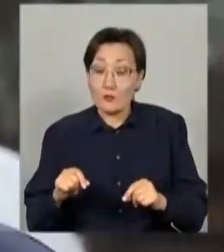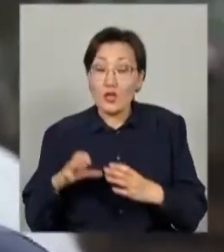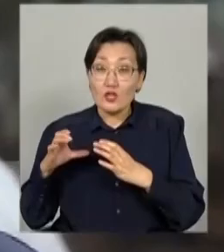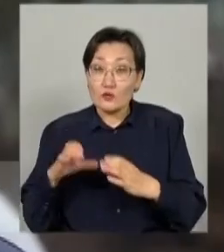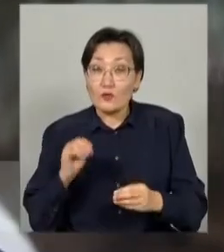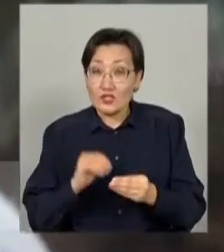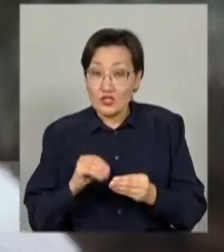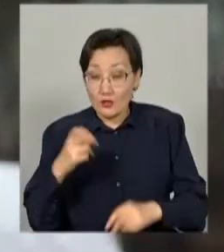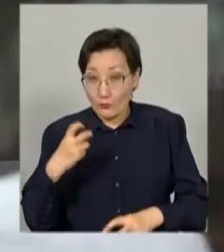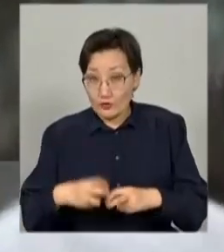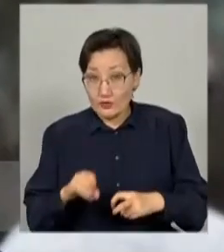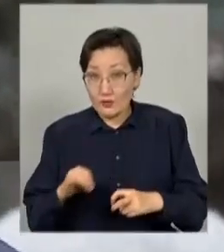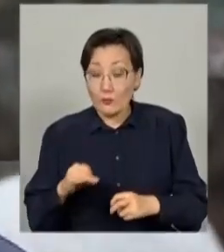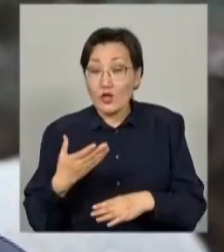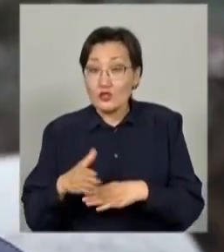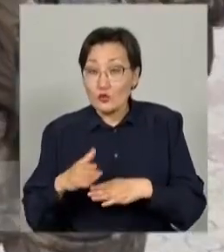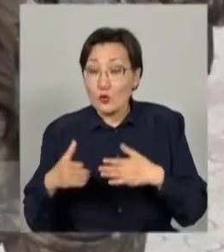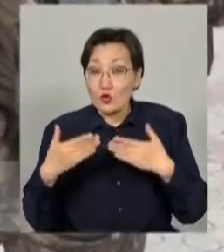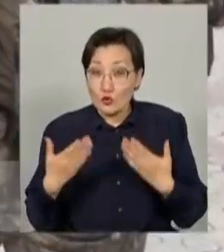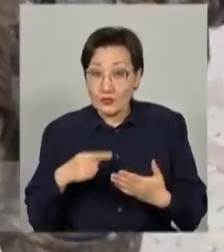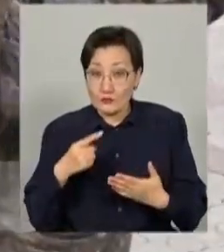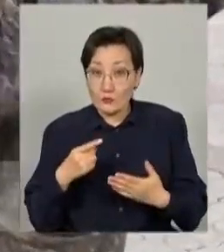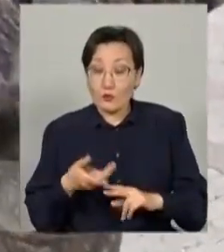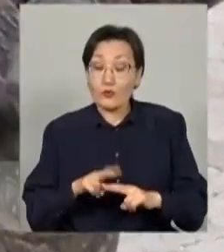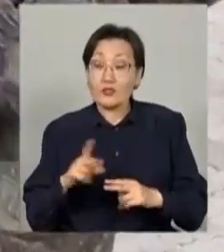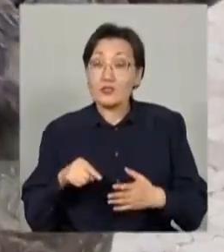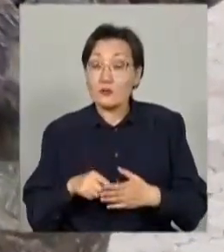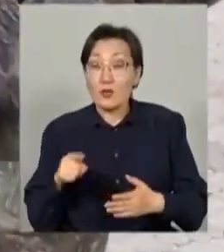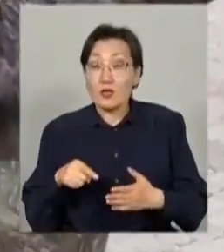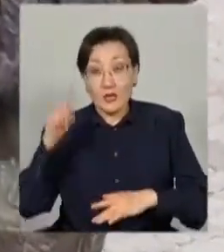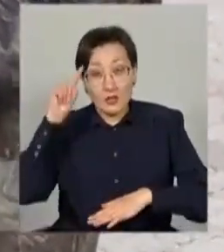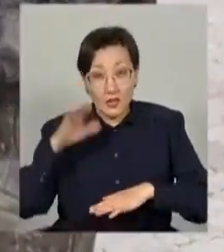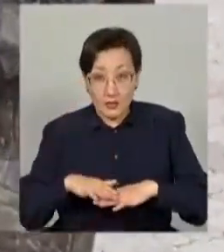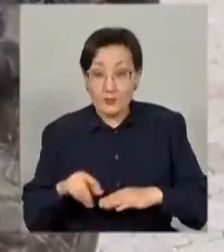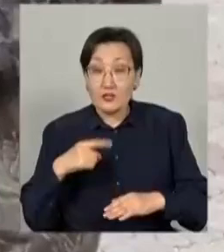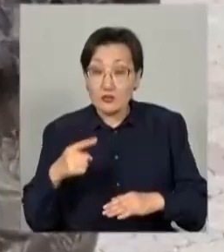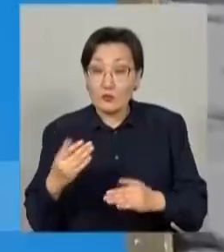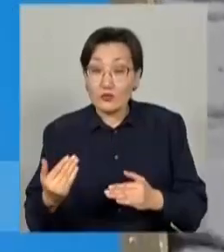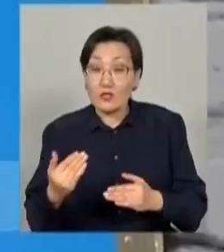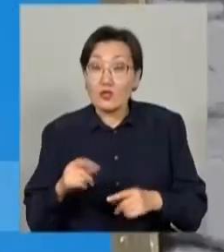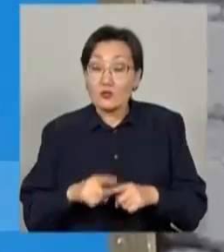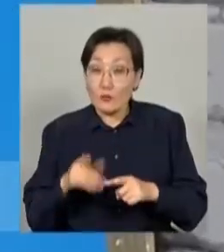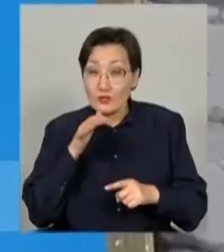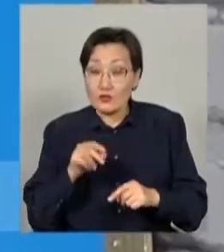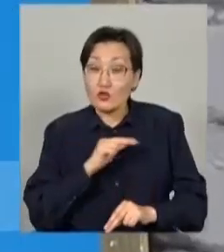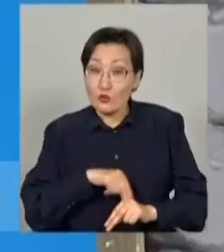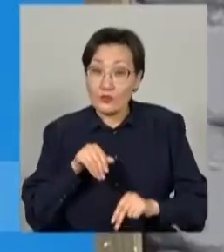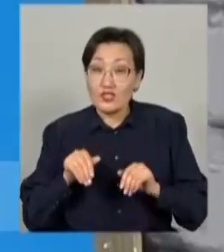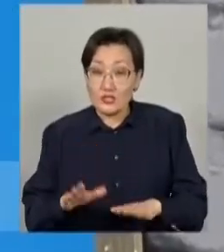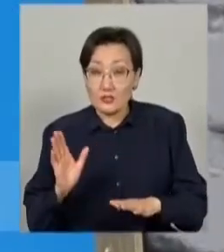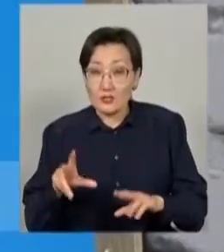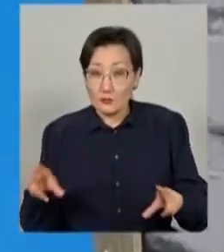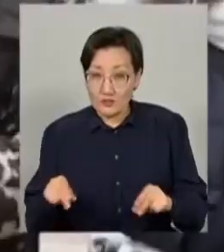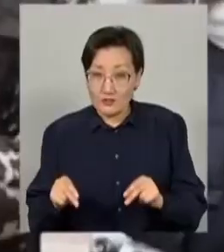автобустың жиі бұзылатынын және субсидия жоқ екенін айтады. Бұл мәселені қала әкімі де растап отыр. Ол жақын арада шаруа шешілет деп